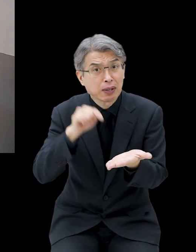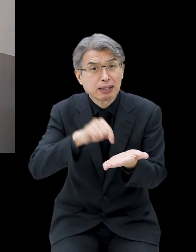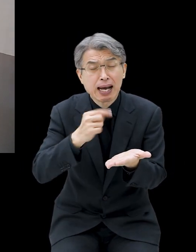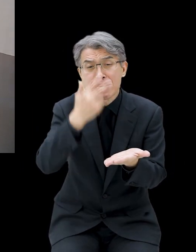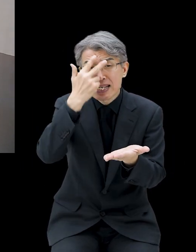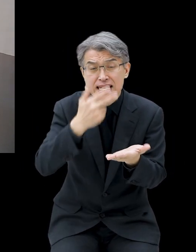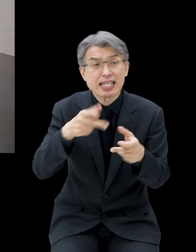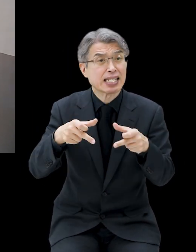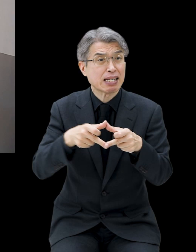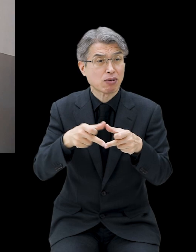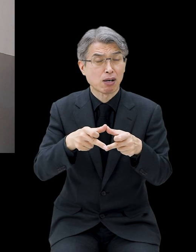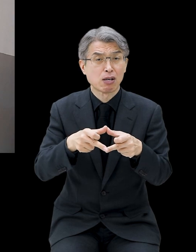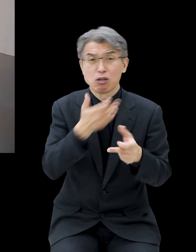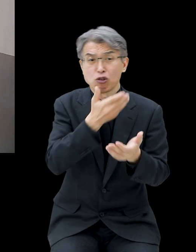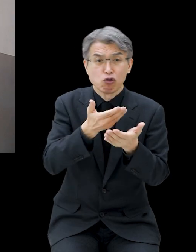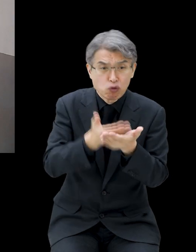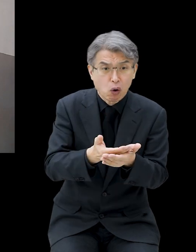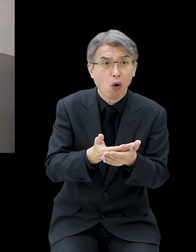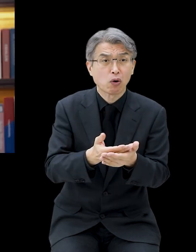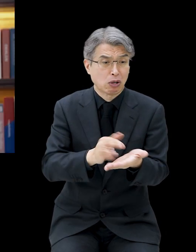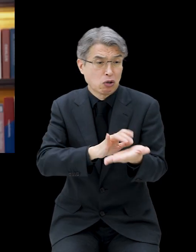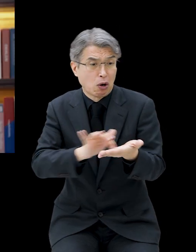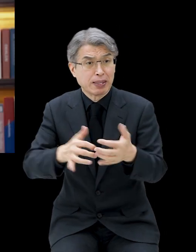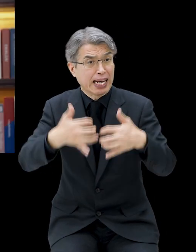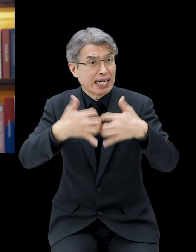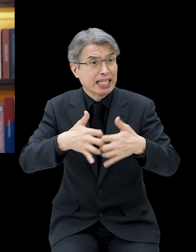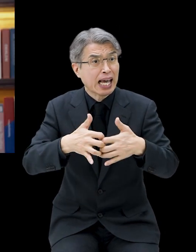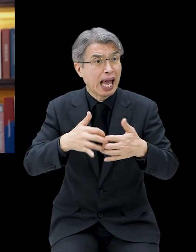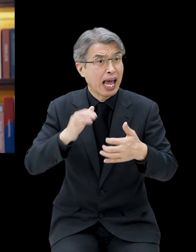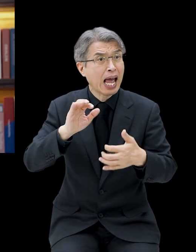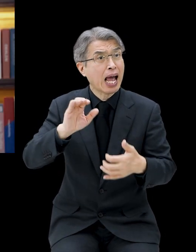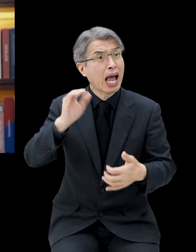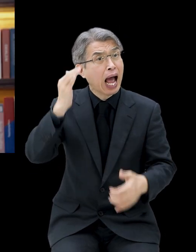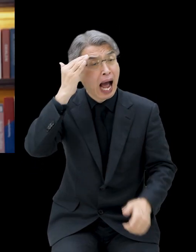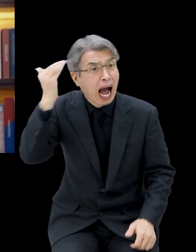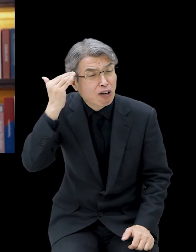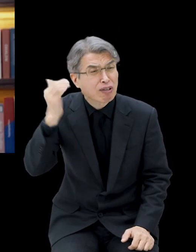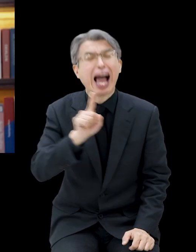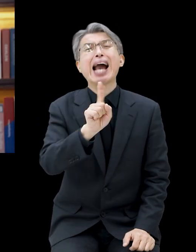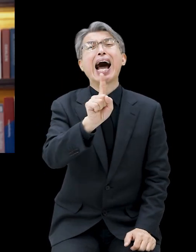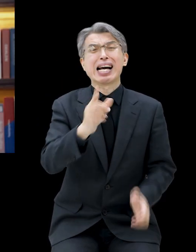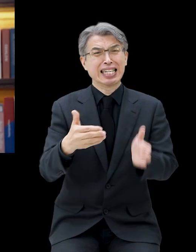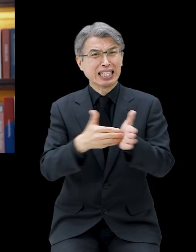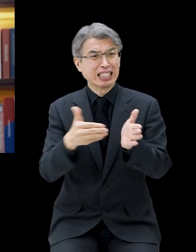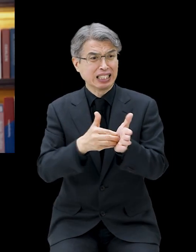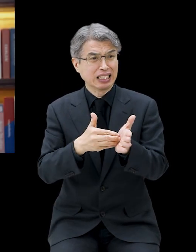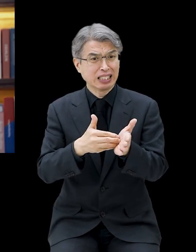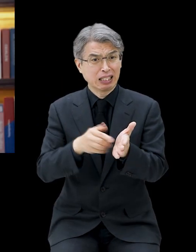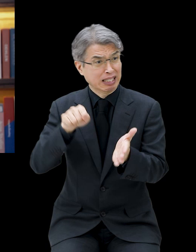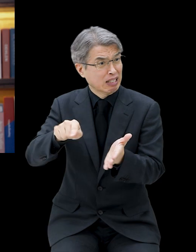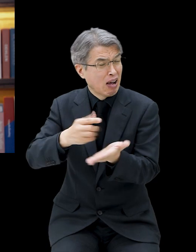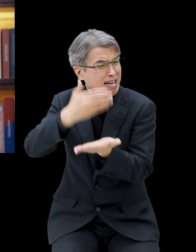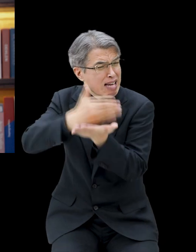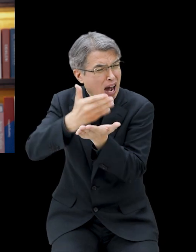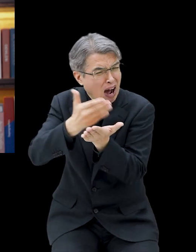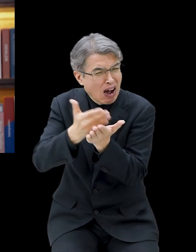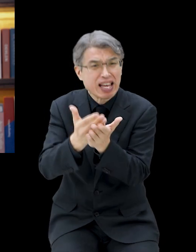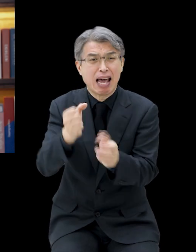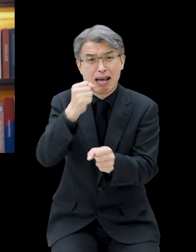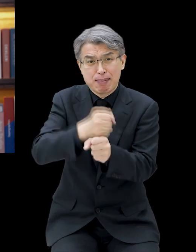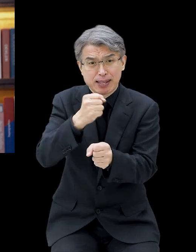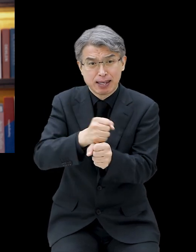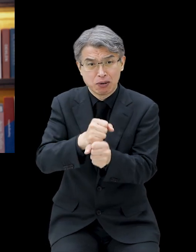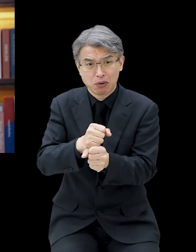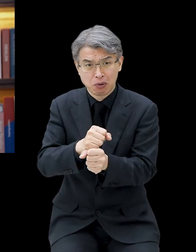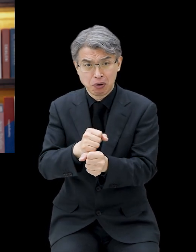중요한데요. 점자 기기가 우리나라에 한 대밖에 없는데, 다양한 점자 기기를 통해서 시각장애인들이